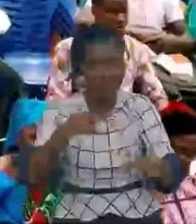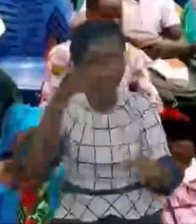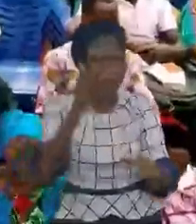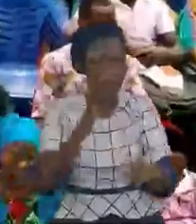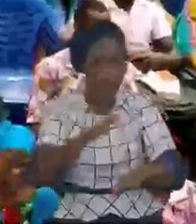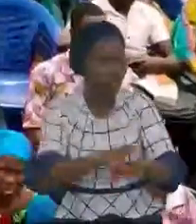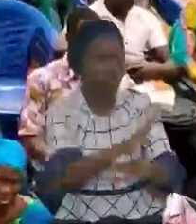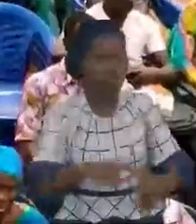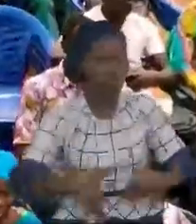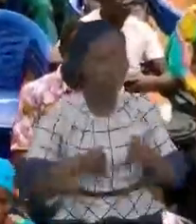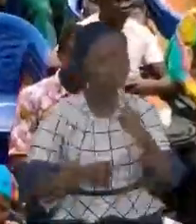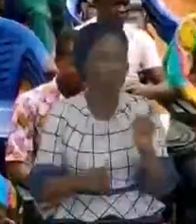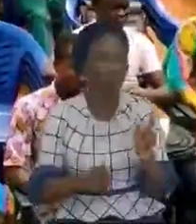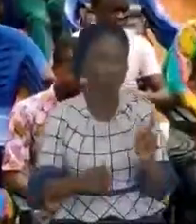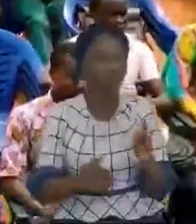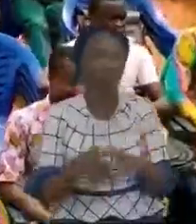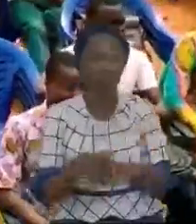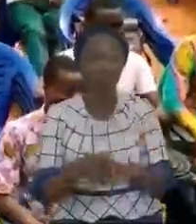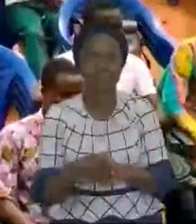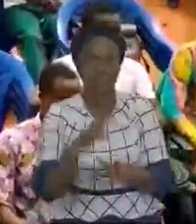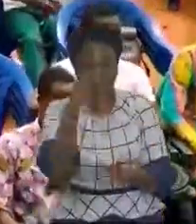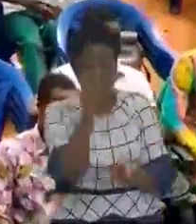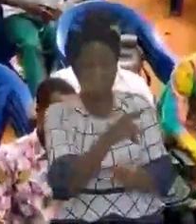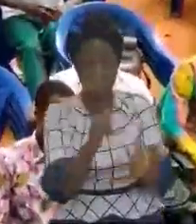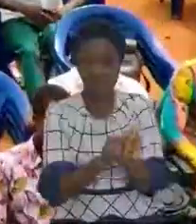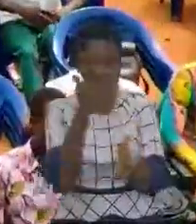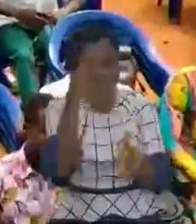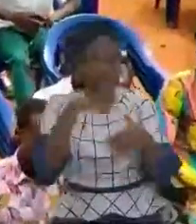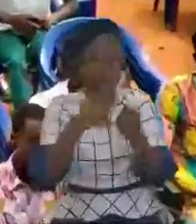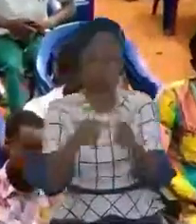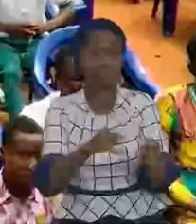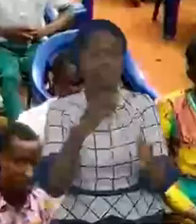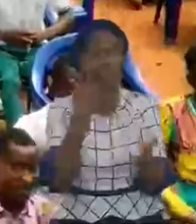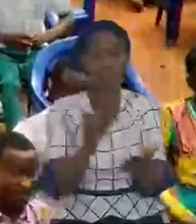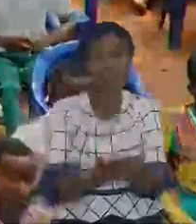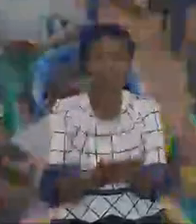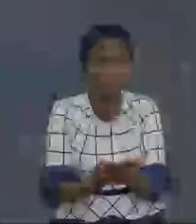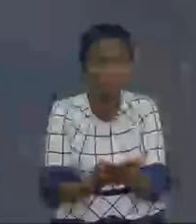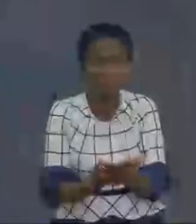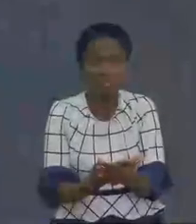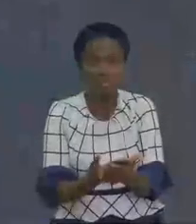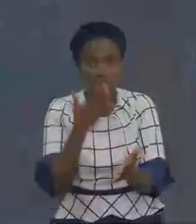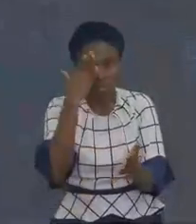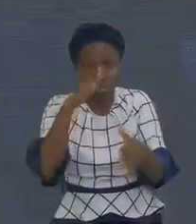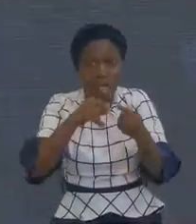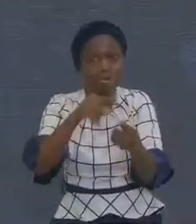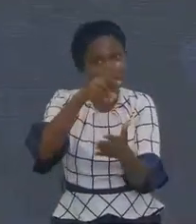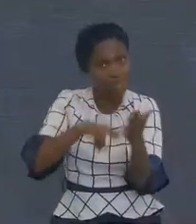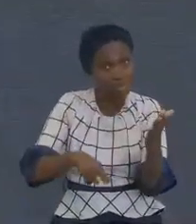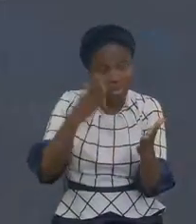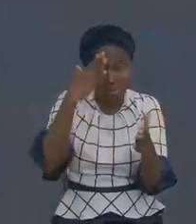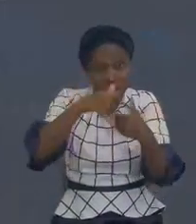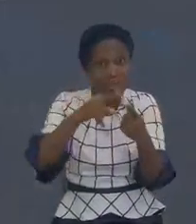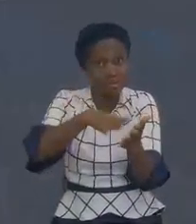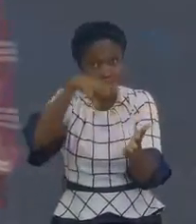celui qui sait faire le bien, tu sais comment étudier, tu ne le fais pas. Tu sais comment étudier, tu ne le fais pas. Tu as les livres, les cahiers,